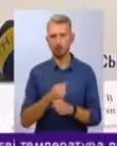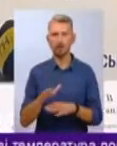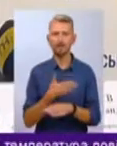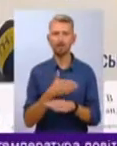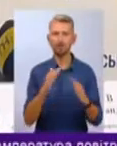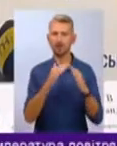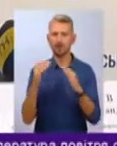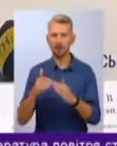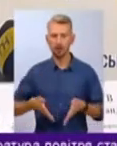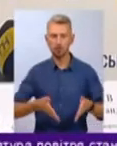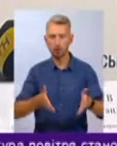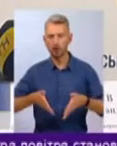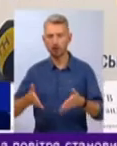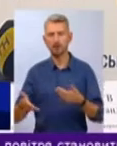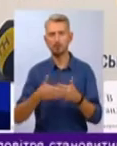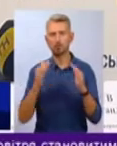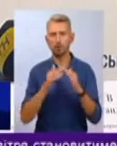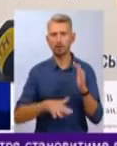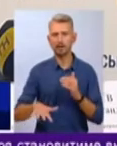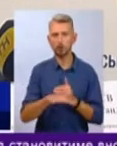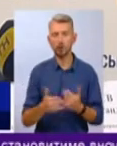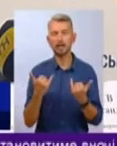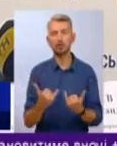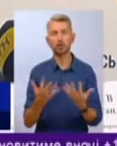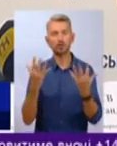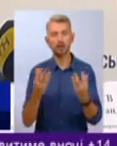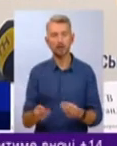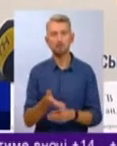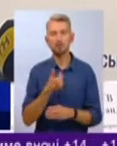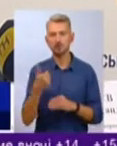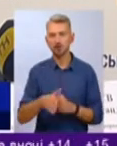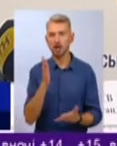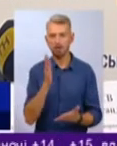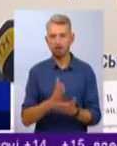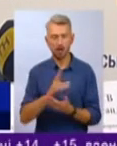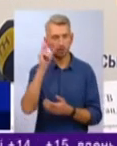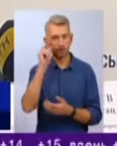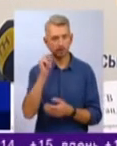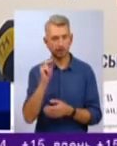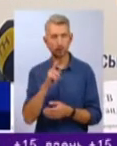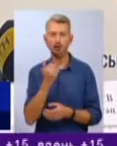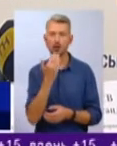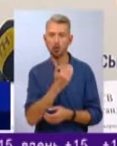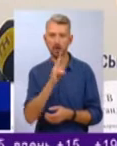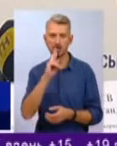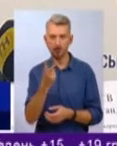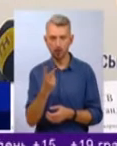міжквартальні проїзди і прибудинкові території. На сьогоднішній день ми вже маємо цифру за 2 останні роки